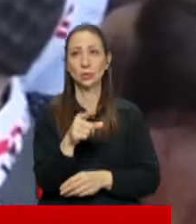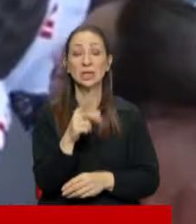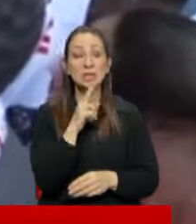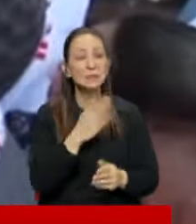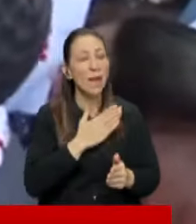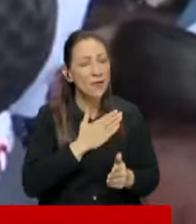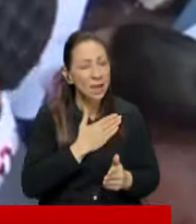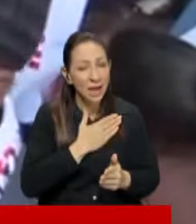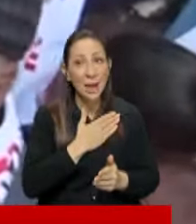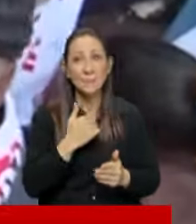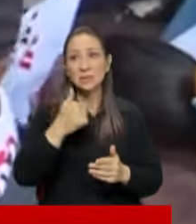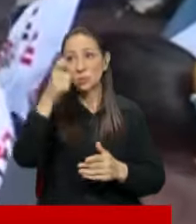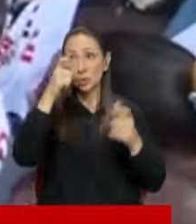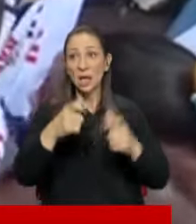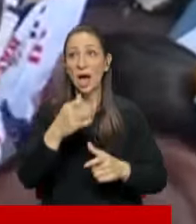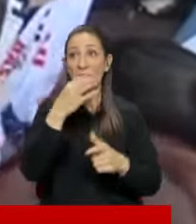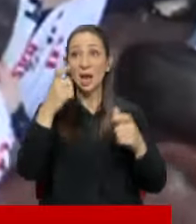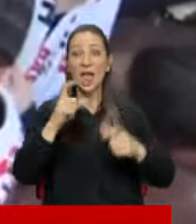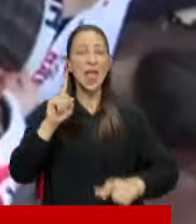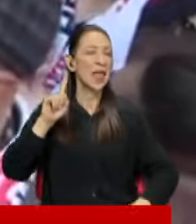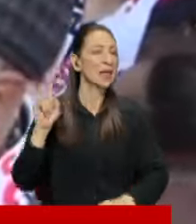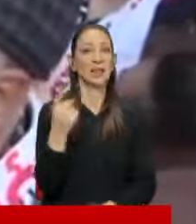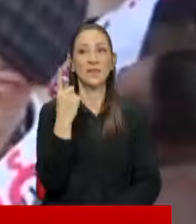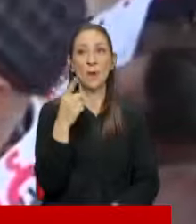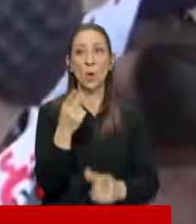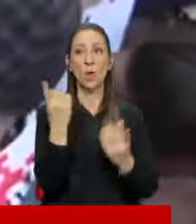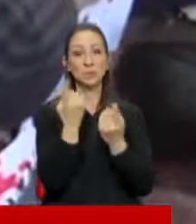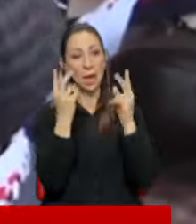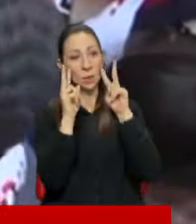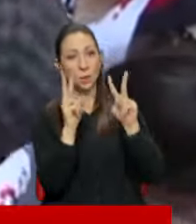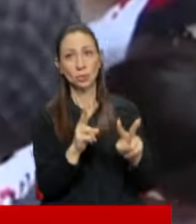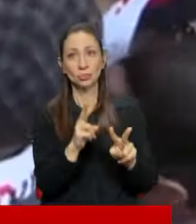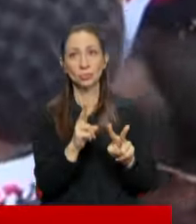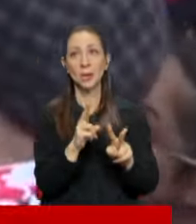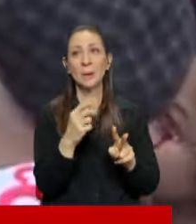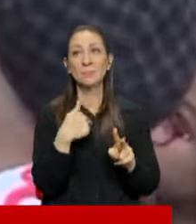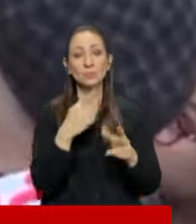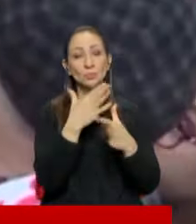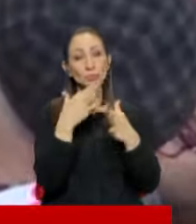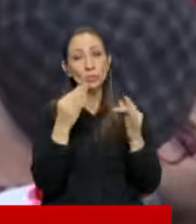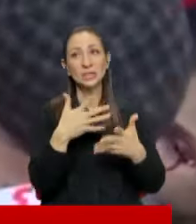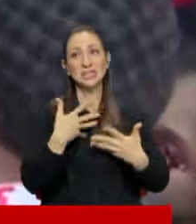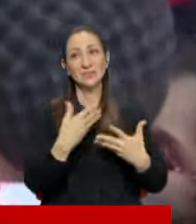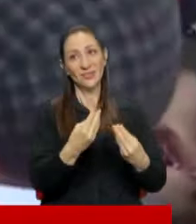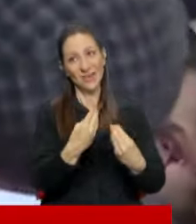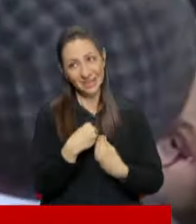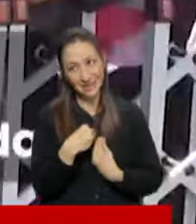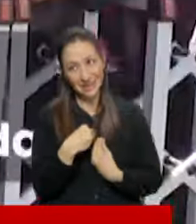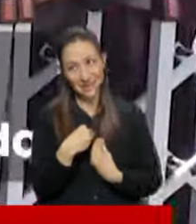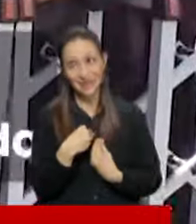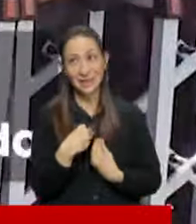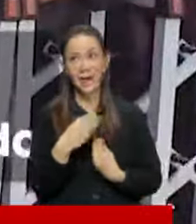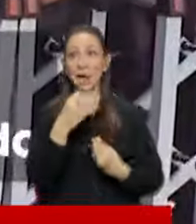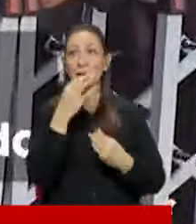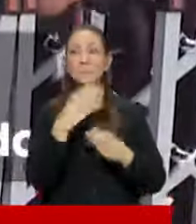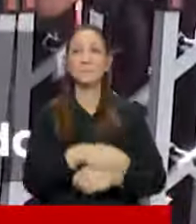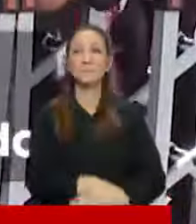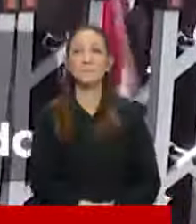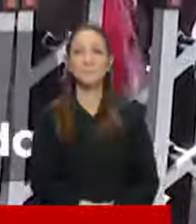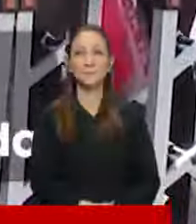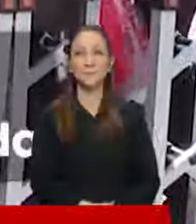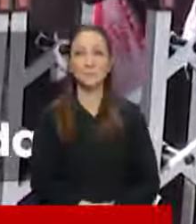kızım. Ve biz Türkiye'de Ankara'da ilk defa böyle bir şey yaşadık. Tamam. Bize bu mutluluğu, bu sevinci yaşattınız. Sağ ol, sağ ol. Ankara Büyükşehir